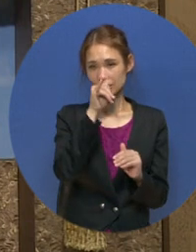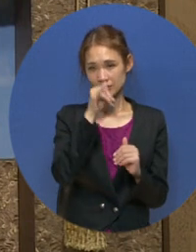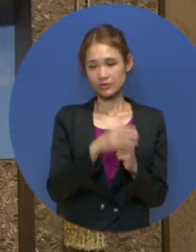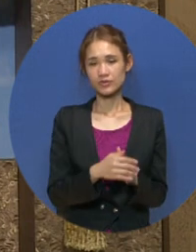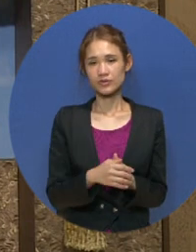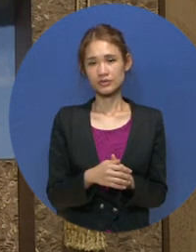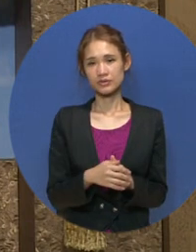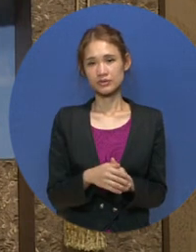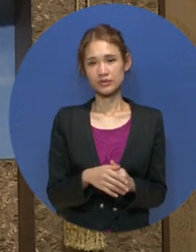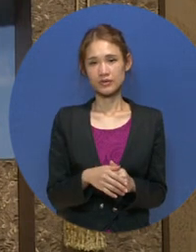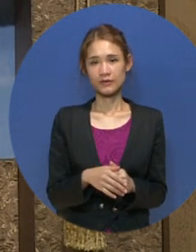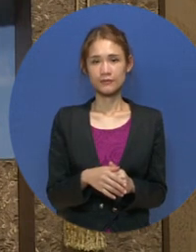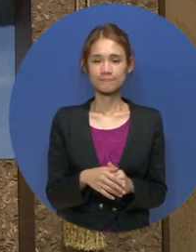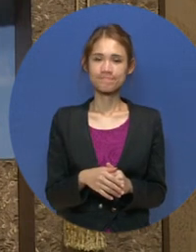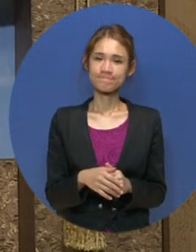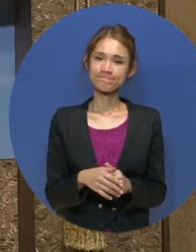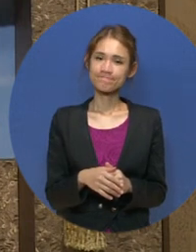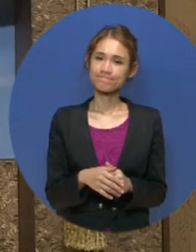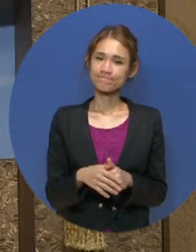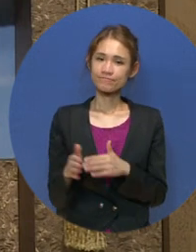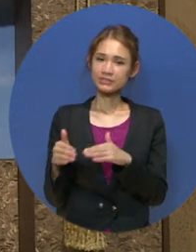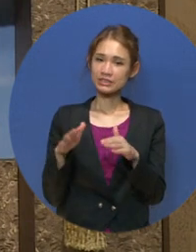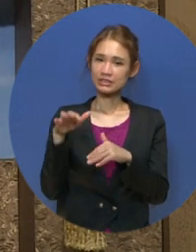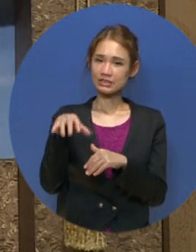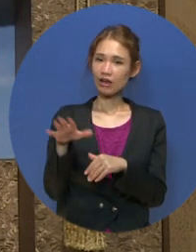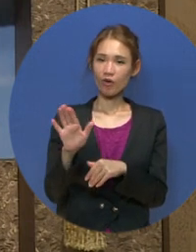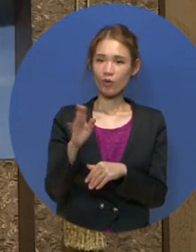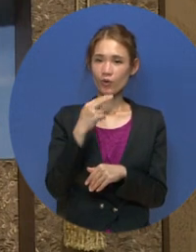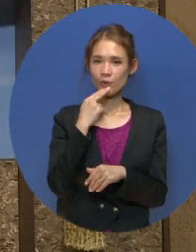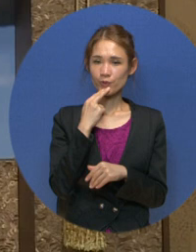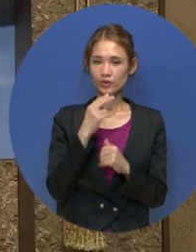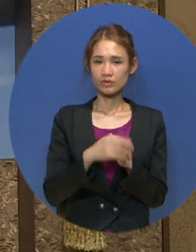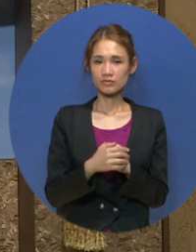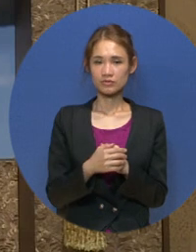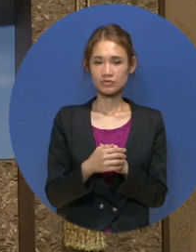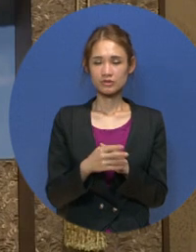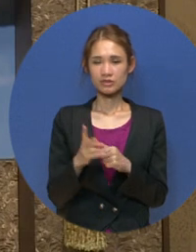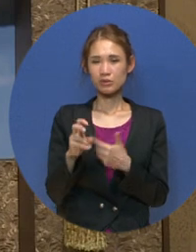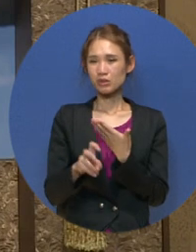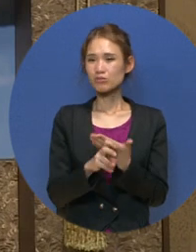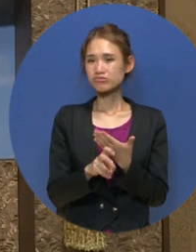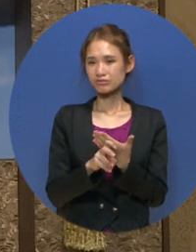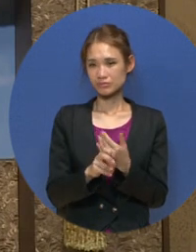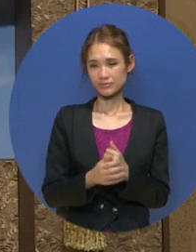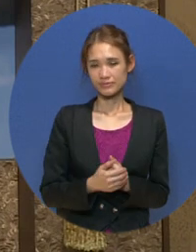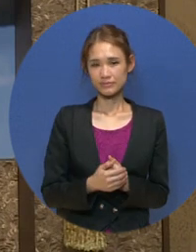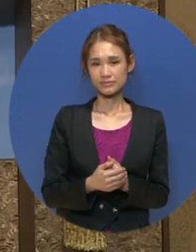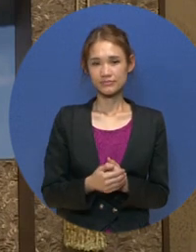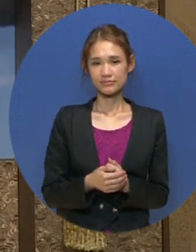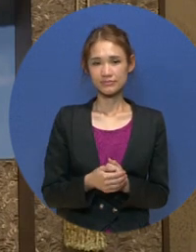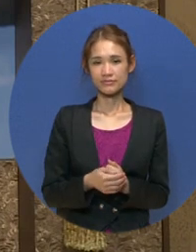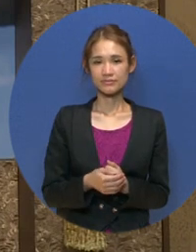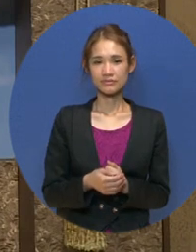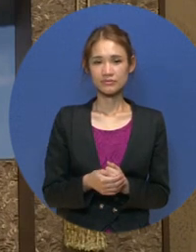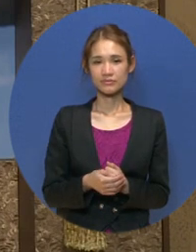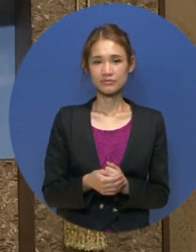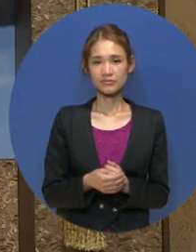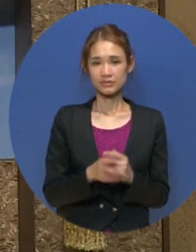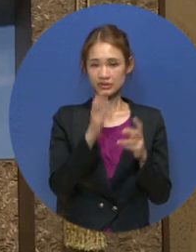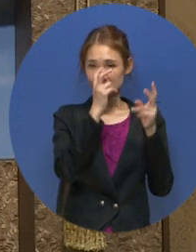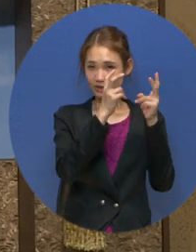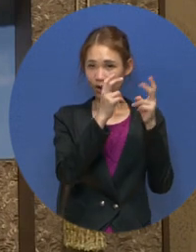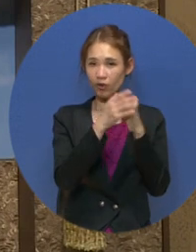있고요. 그래서 뭐 길가에 있는 건 아니고요. 예. 또 그렇게 하면 불법이고요. 그래서 저희가 뭐